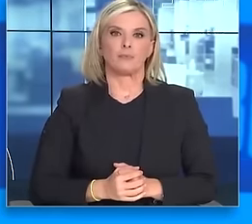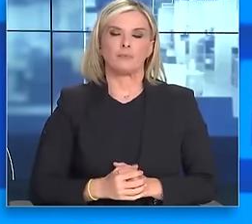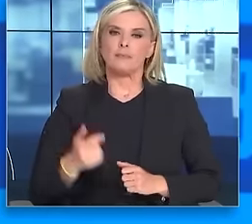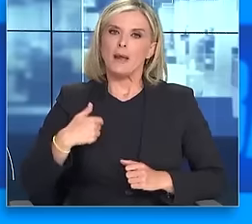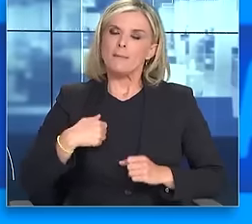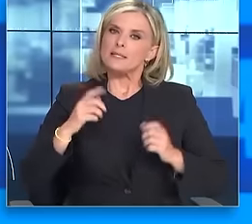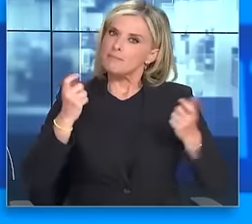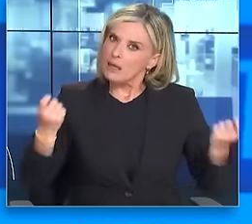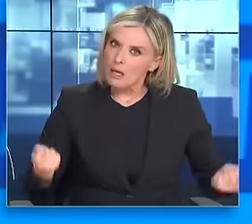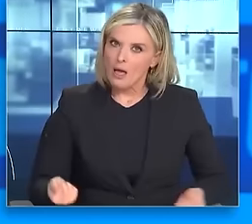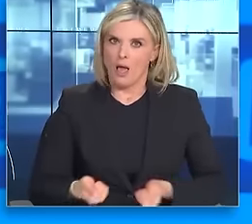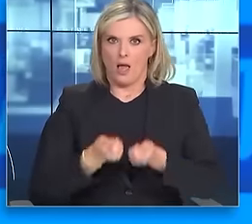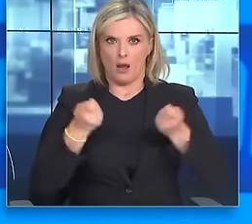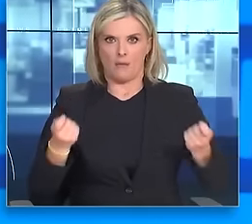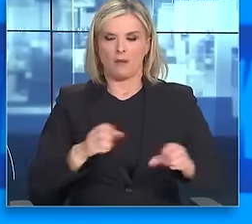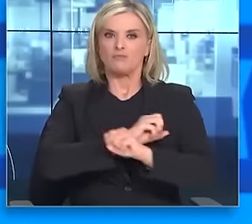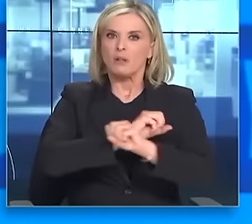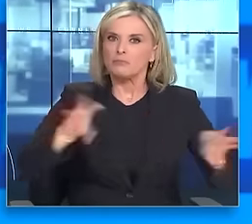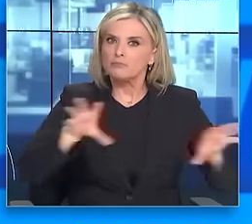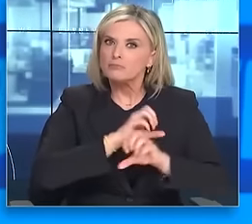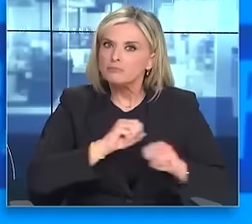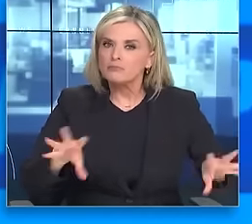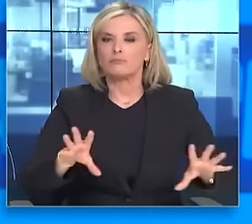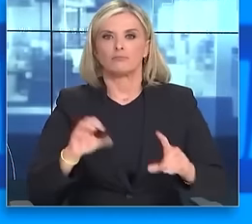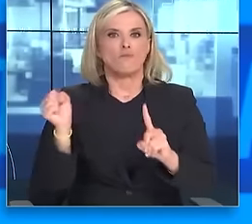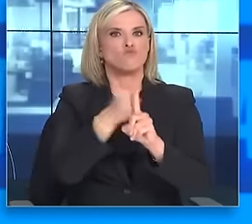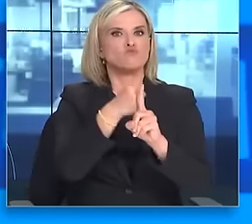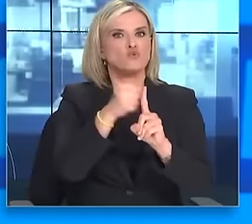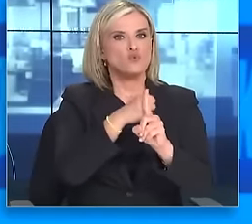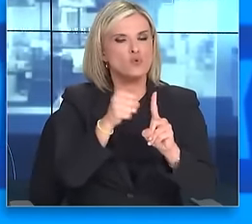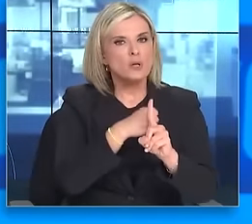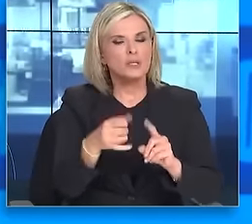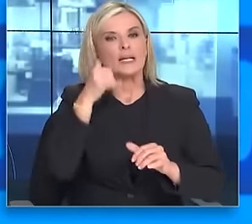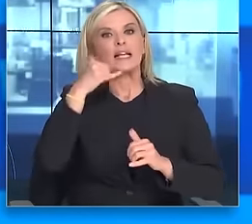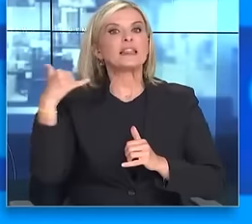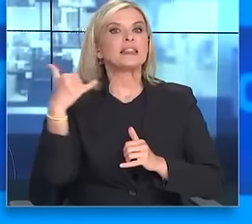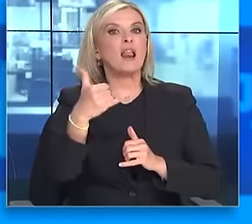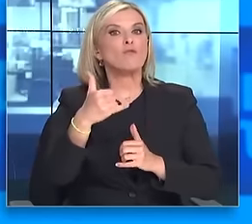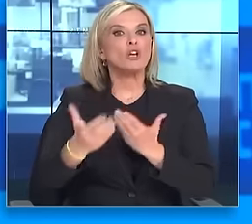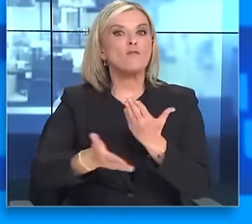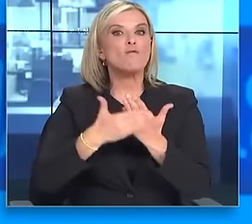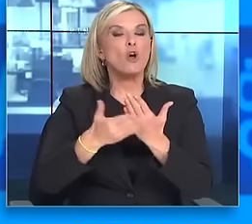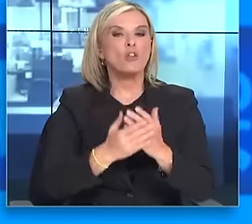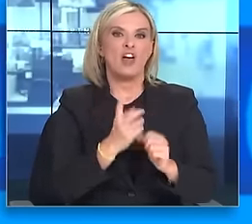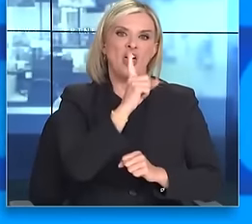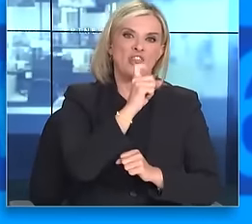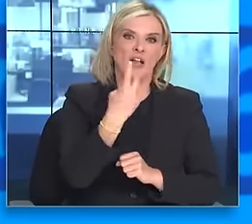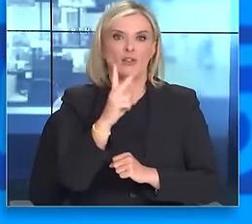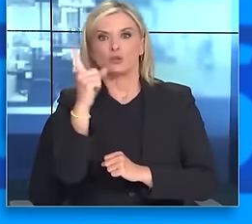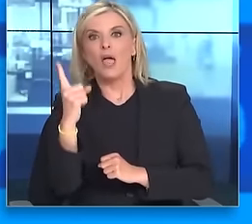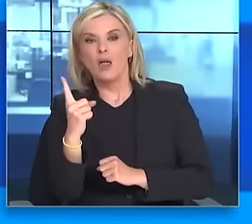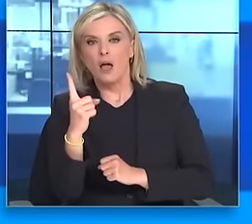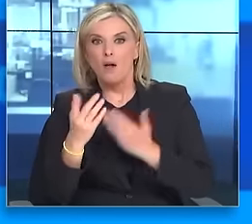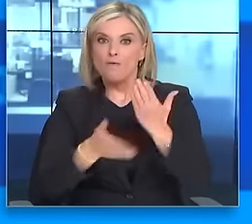αυτό. Έχουμε μια ολόκληρη καμπάνια στο bullying, έχουμε μια τηλεφωνική γραμμή 10201, έχουμε μια διαδικτική πλατφόρμα η